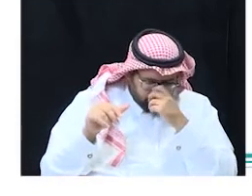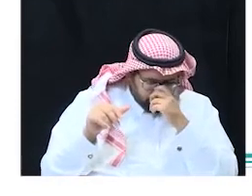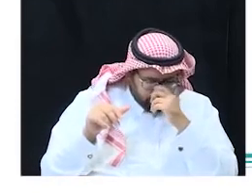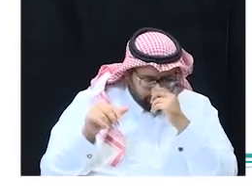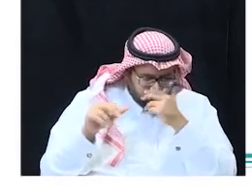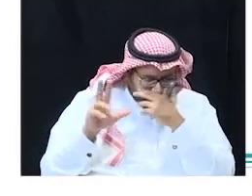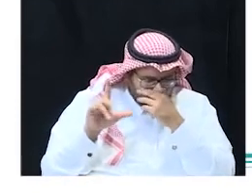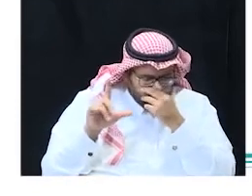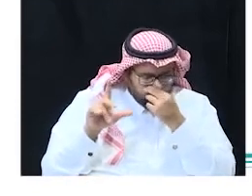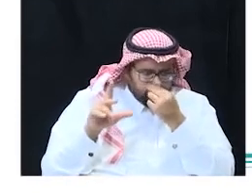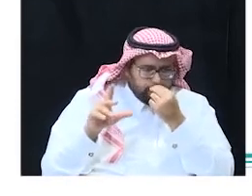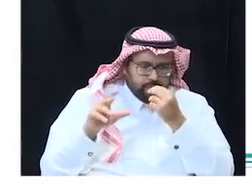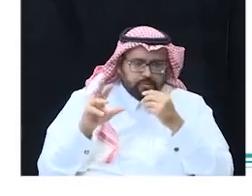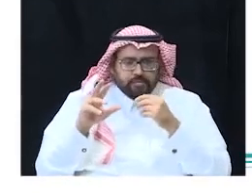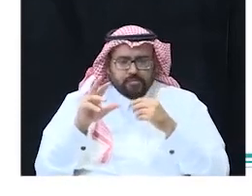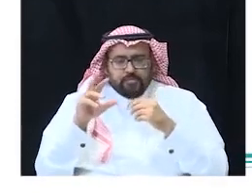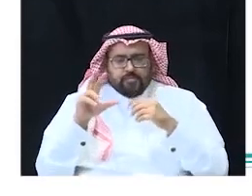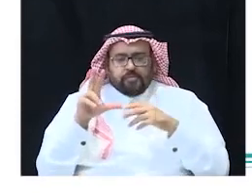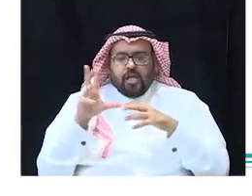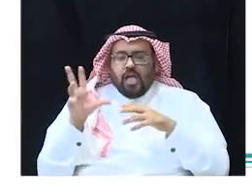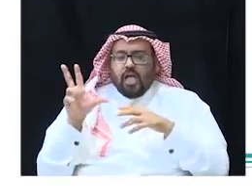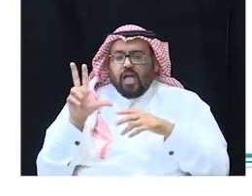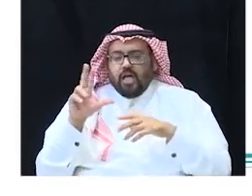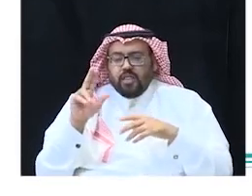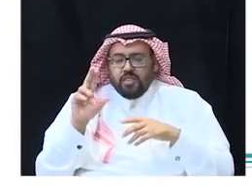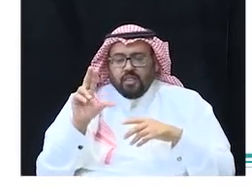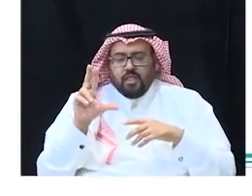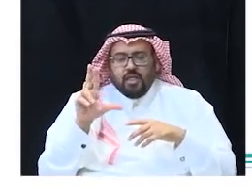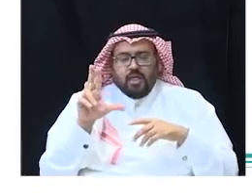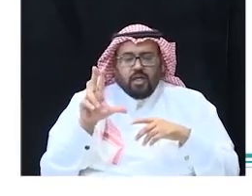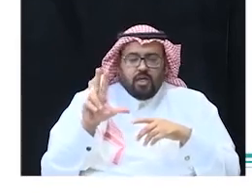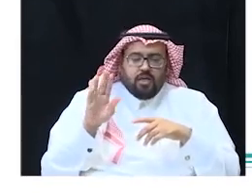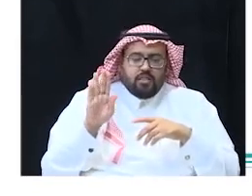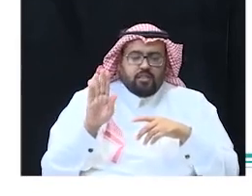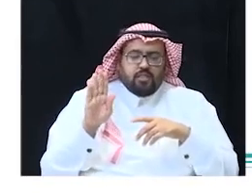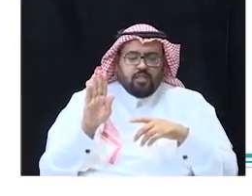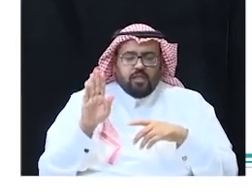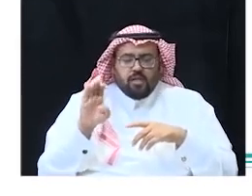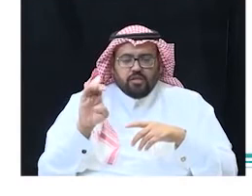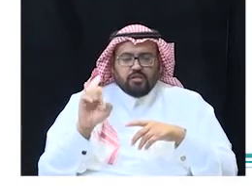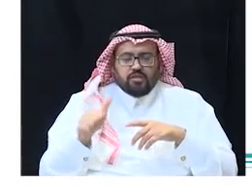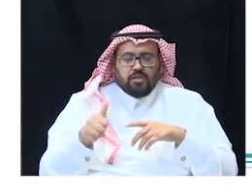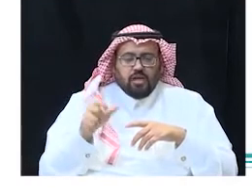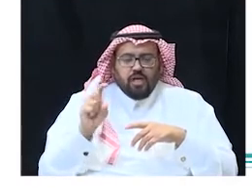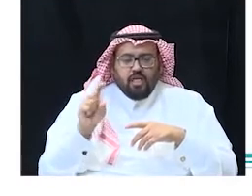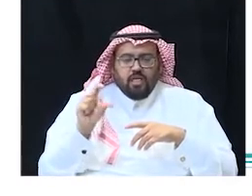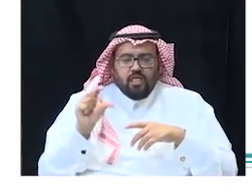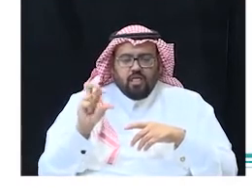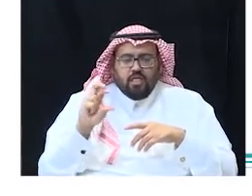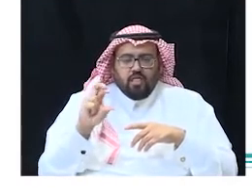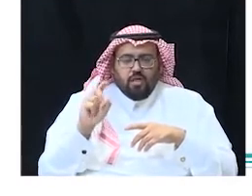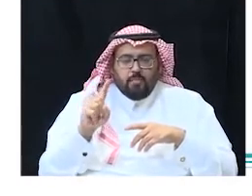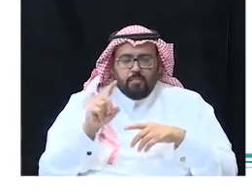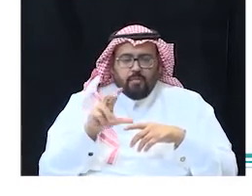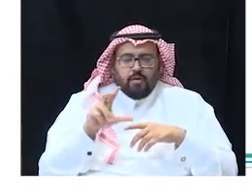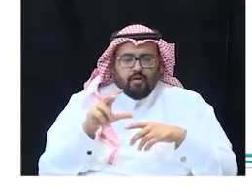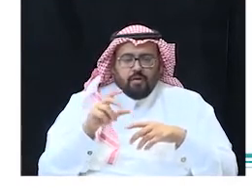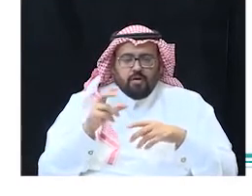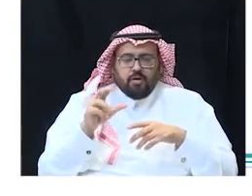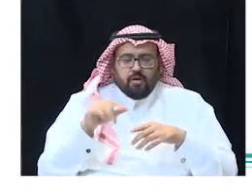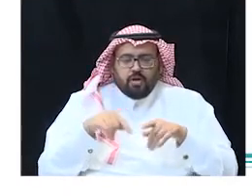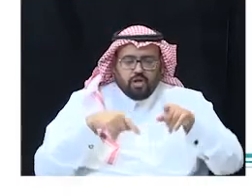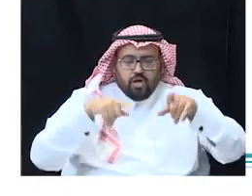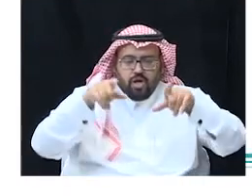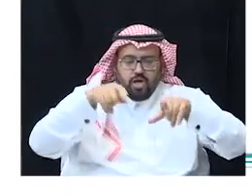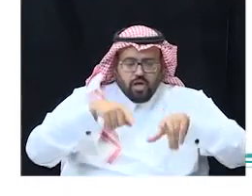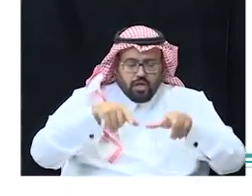السؤال الأساسي: ما المغناطيسات؟ المفردات: التجاذب، قطباء، المغناطيس، التنافر. هذه المفردات